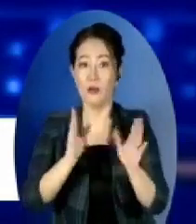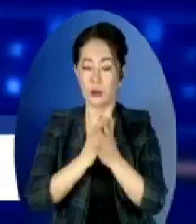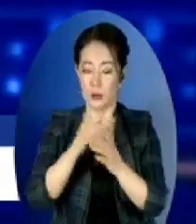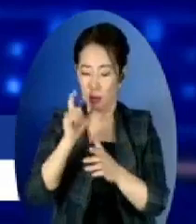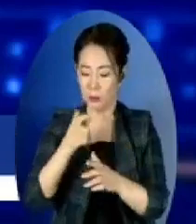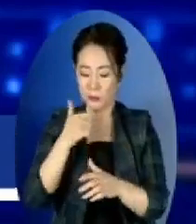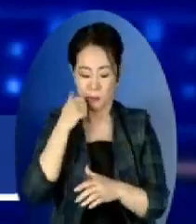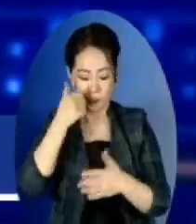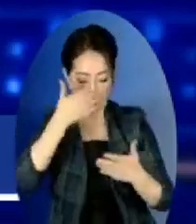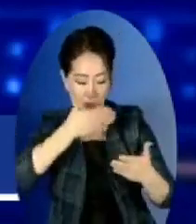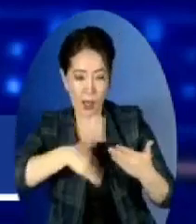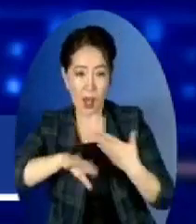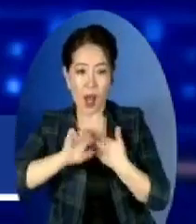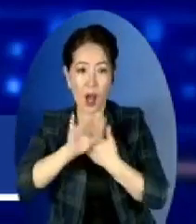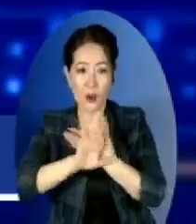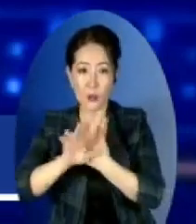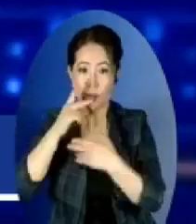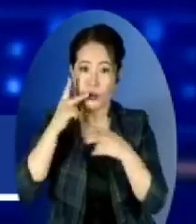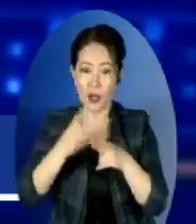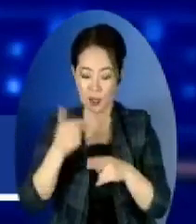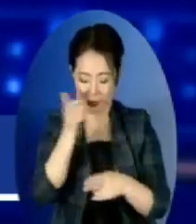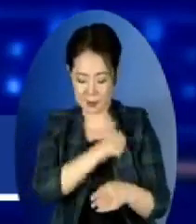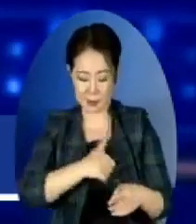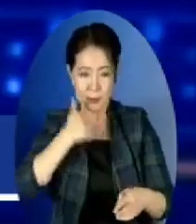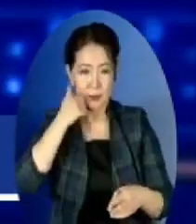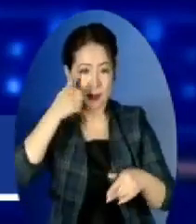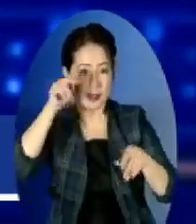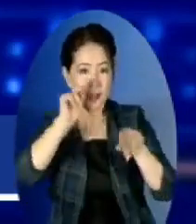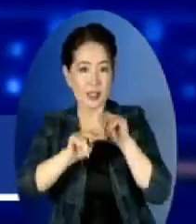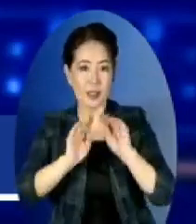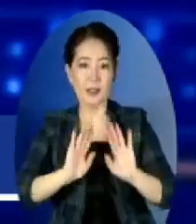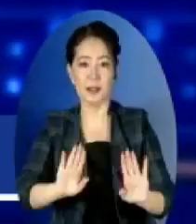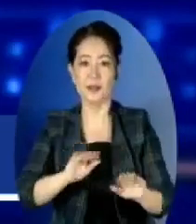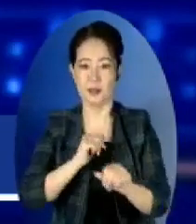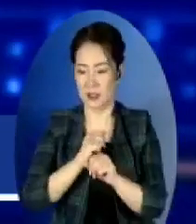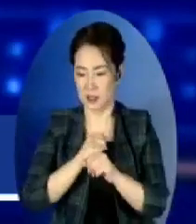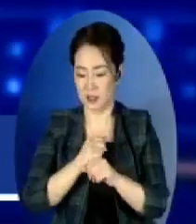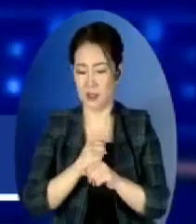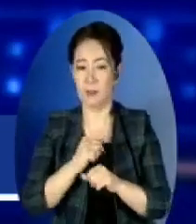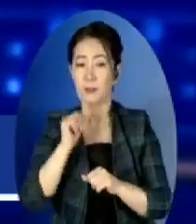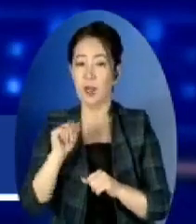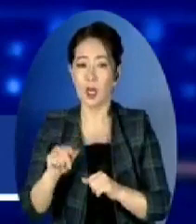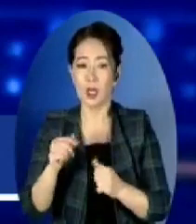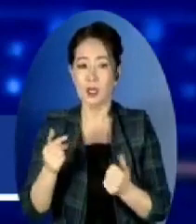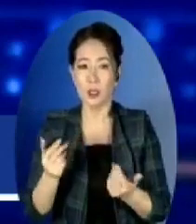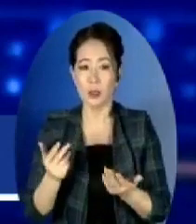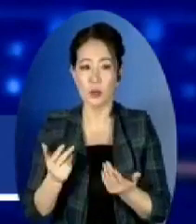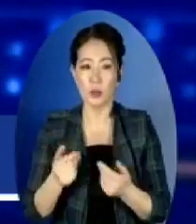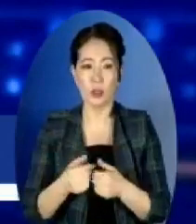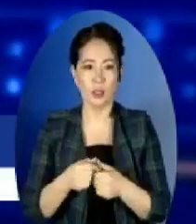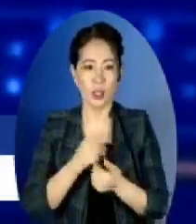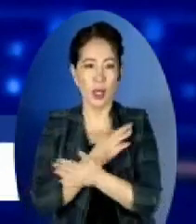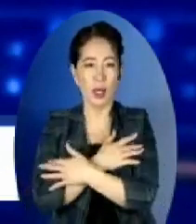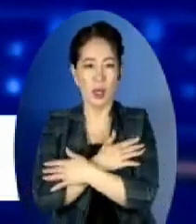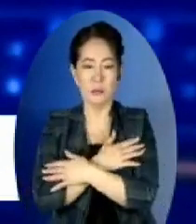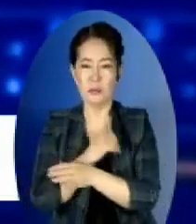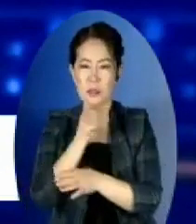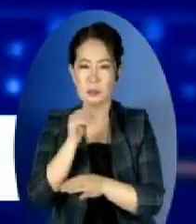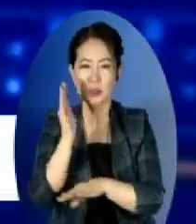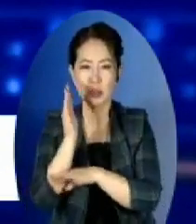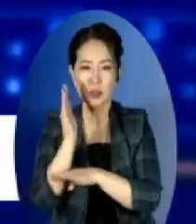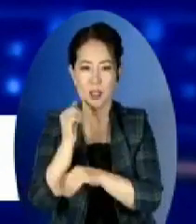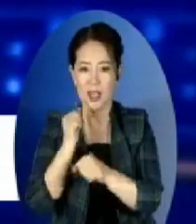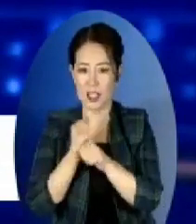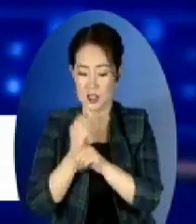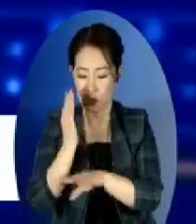хангах мөн одоо зорчигчнэр эрүүл мэнд шалгалтыг тавьж ажиллаж байгаа. За ер нь бол одоо амралтын бус өдрүүд тэ ажлын